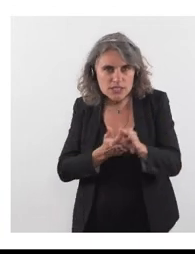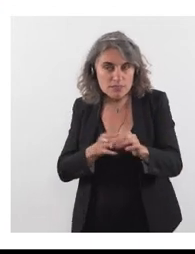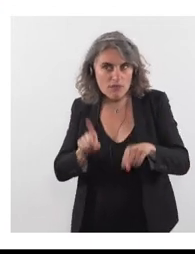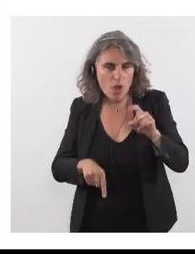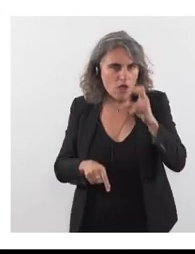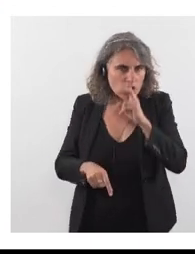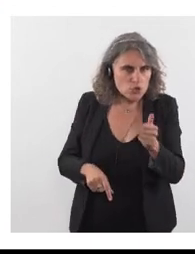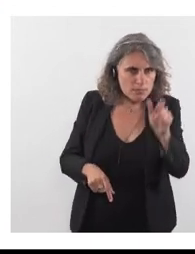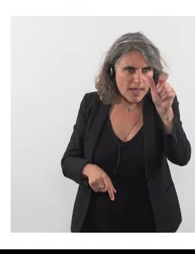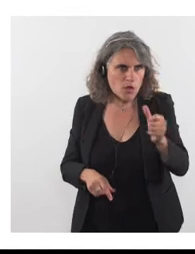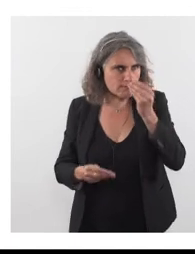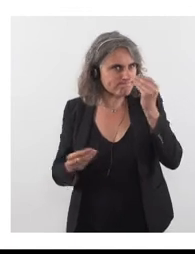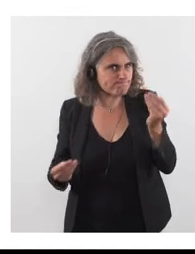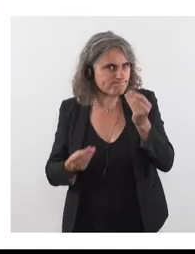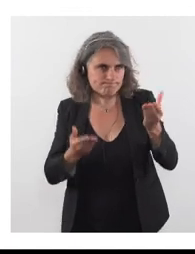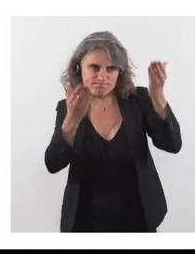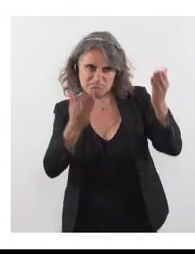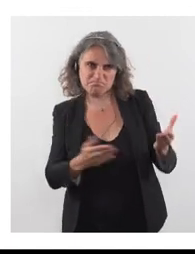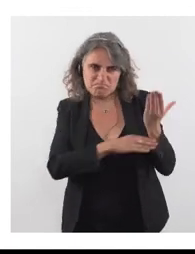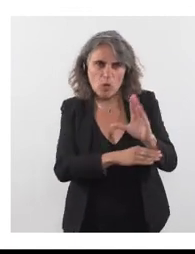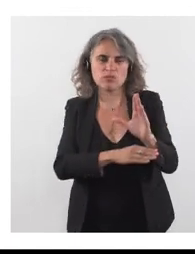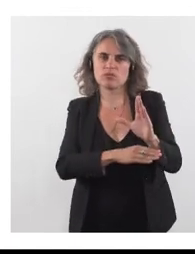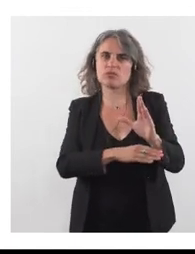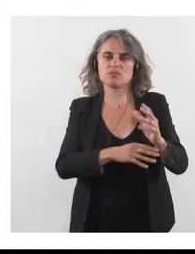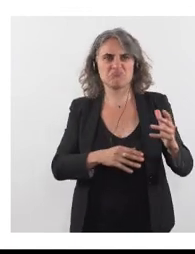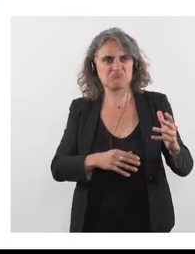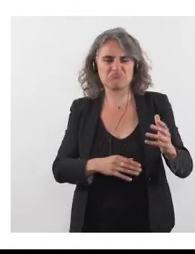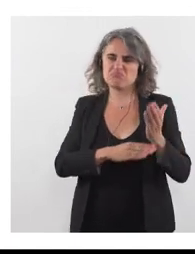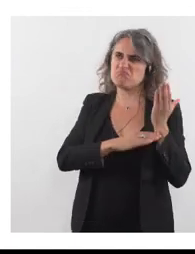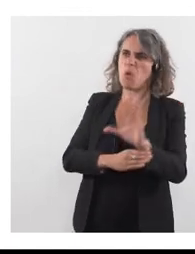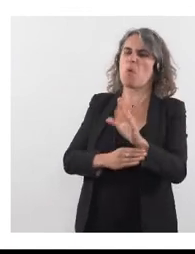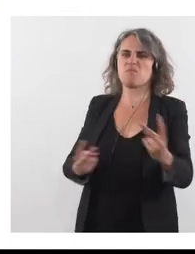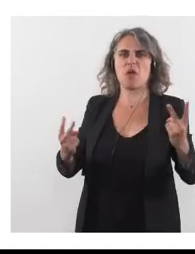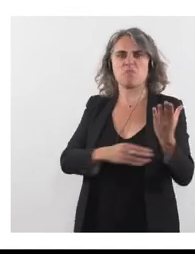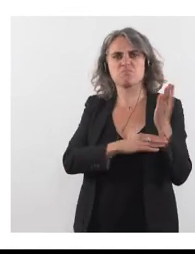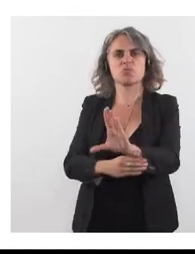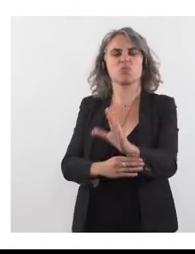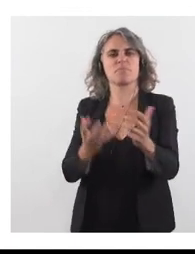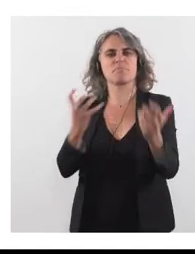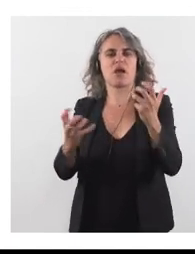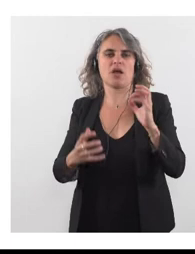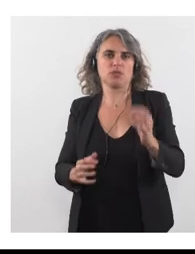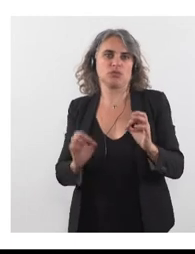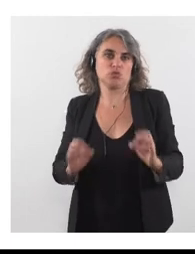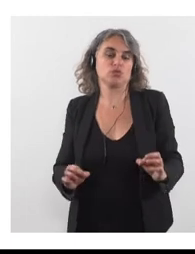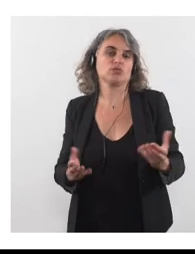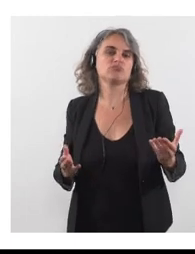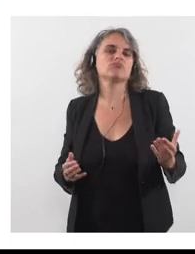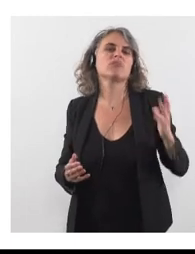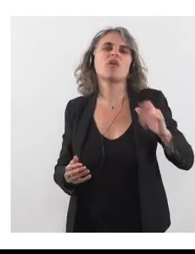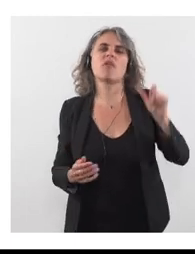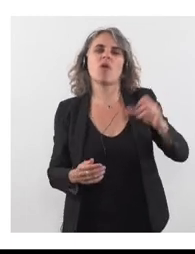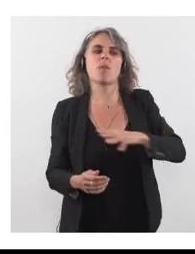personne qui va pouvoir incarner une cause et l'incarner le mieux possible. C'est ce que Eliane Vogelspolsky, qui